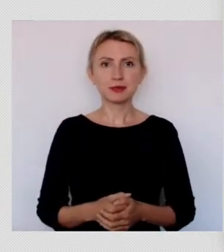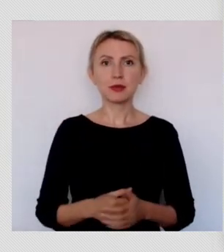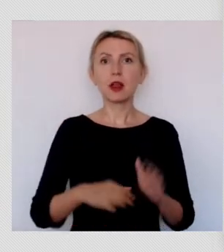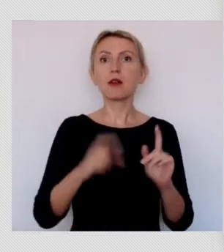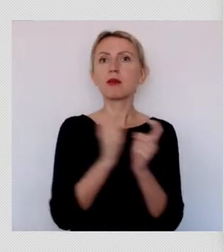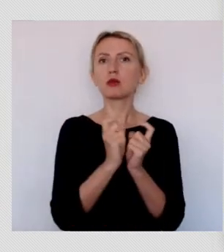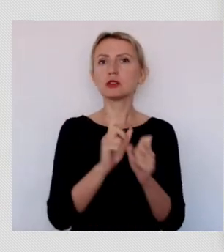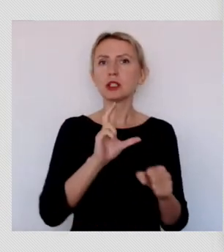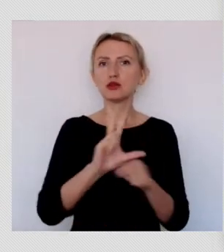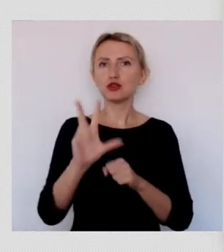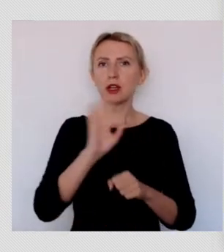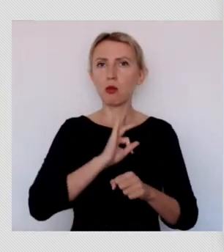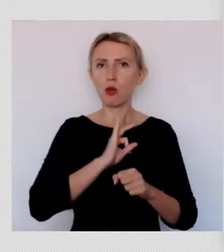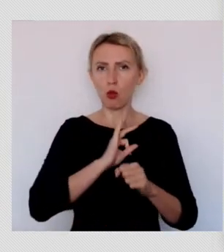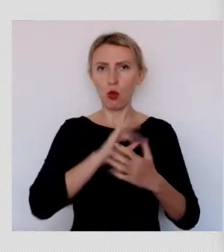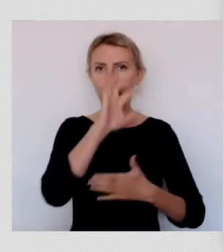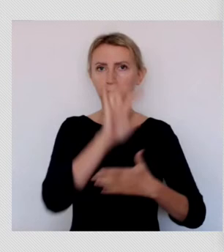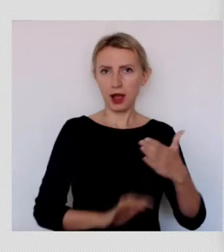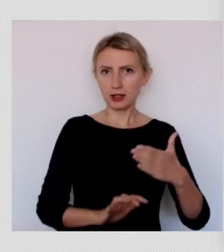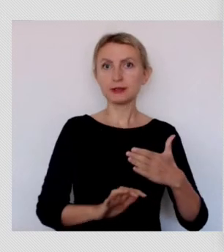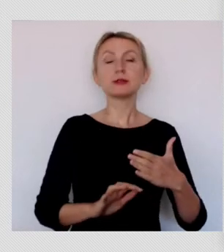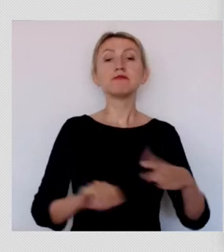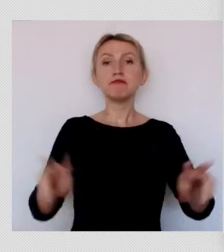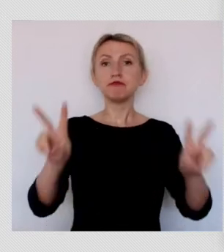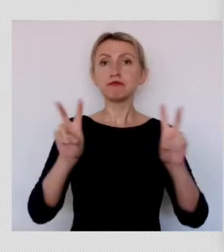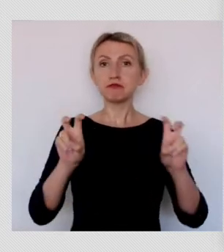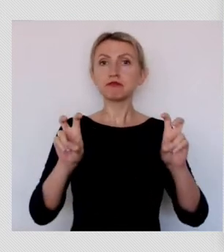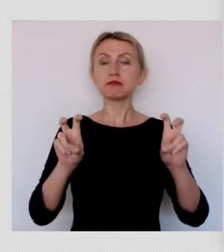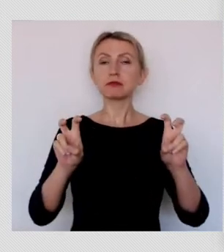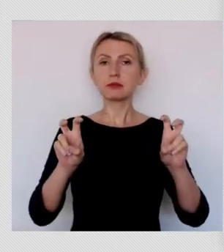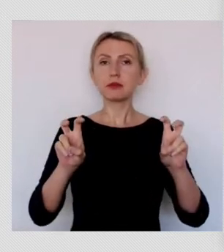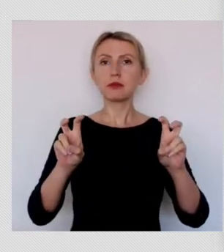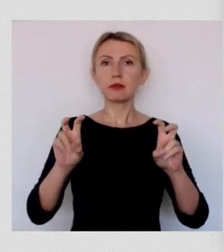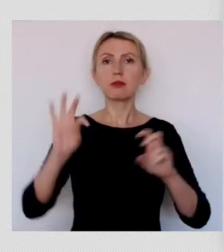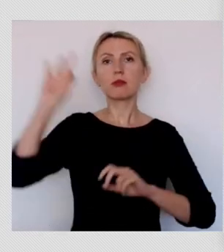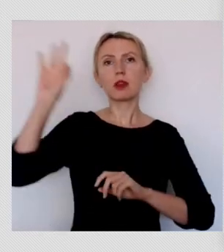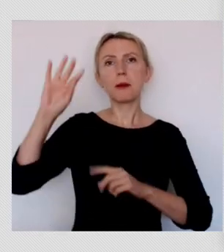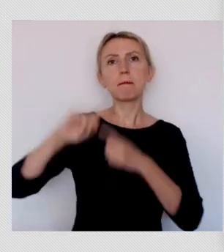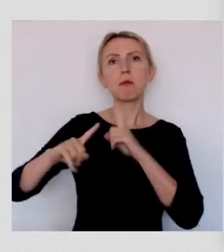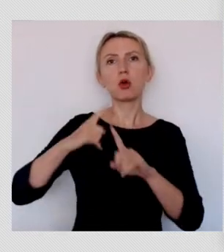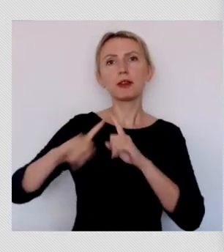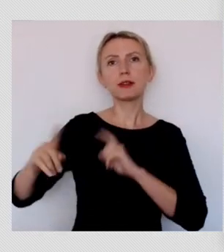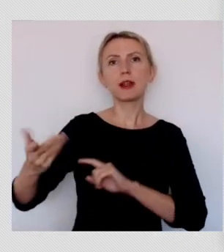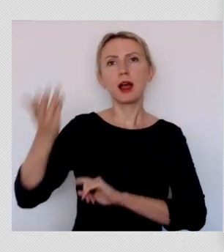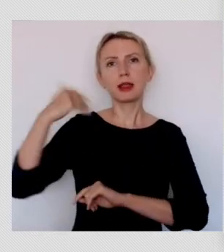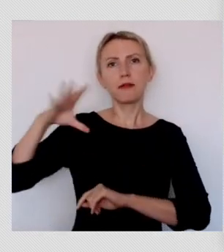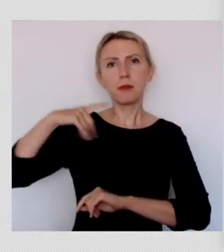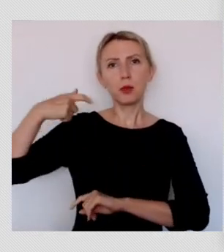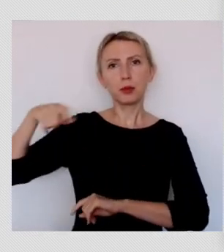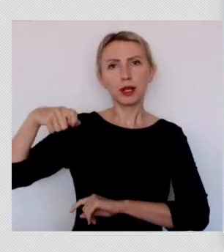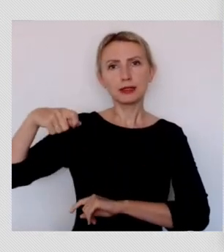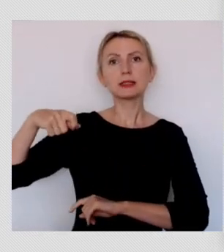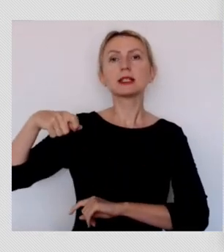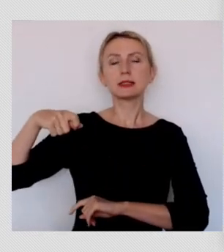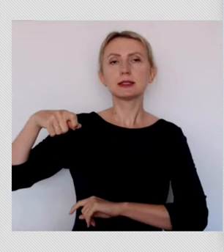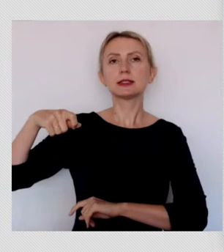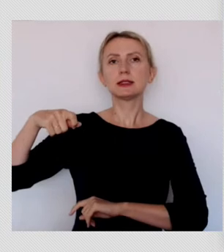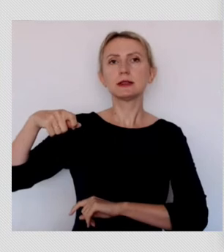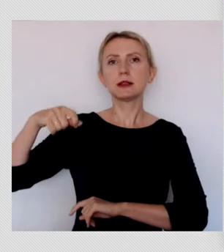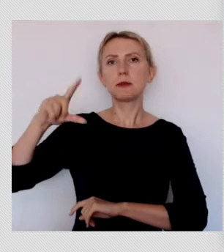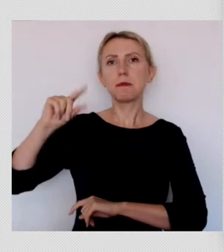moim tekście cytuję klasyka polityka byłego prezydenta